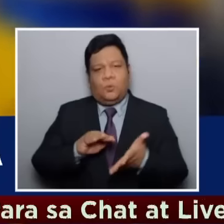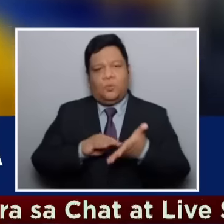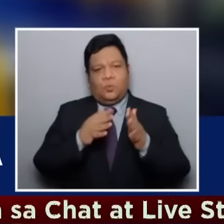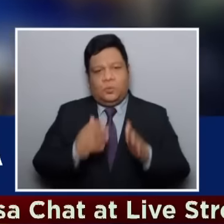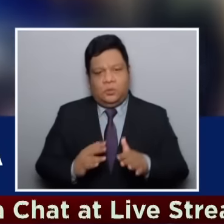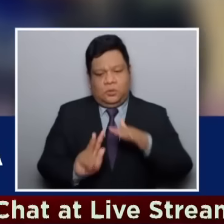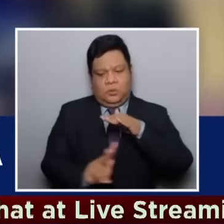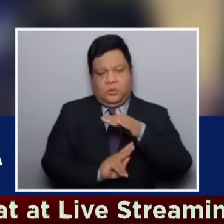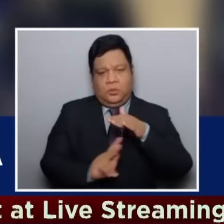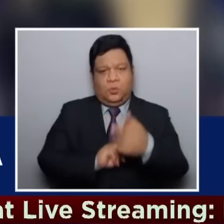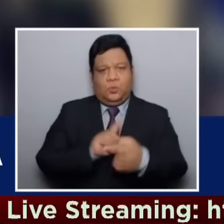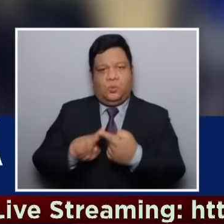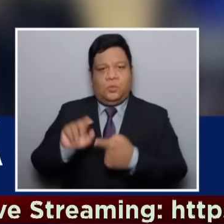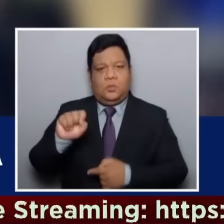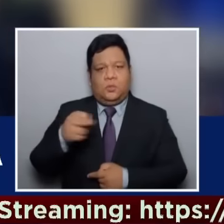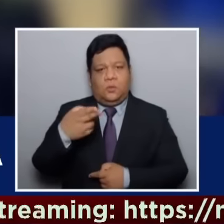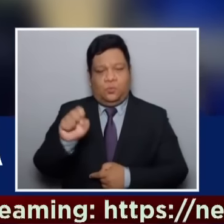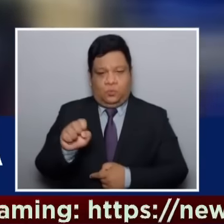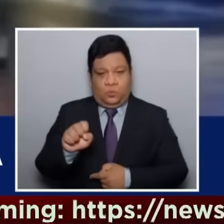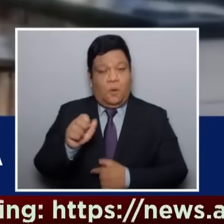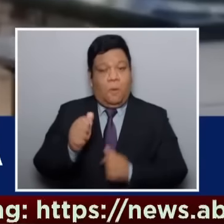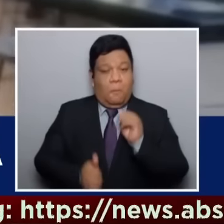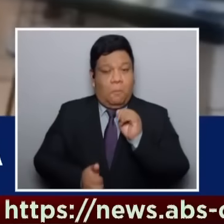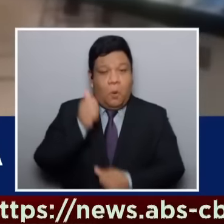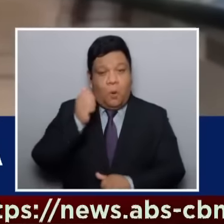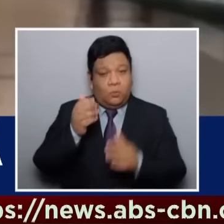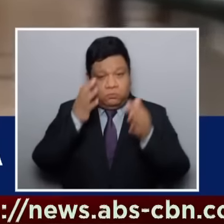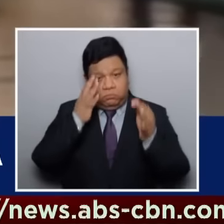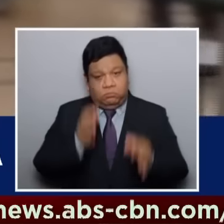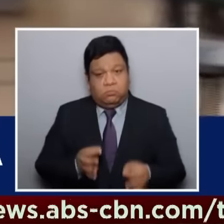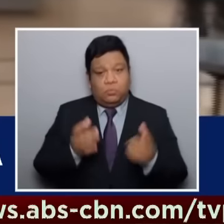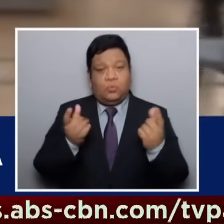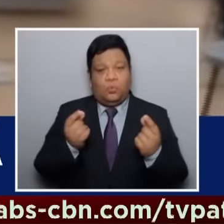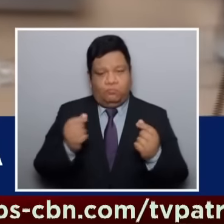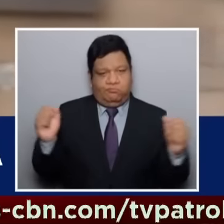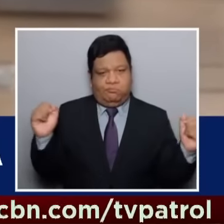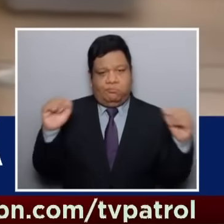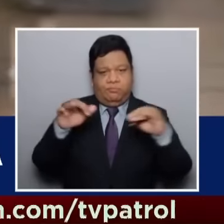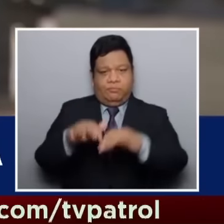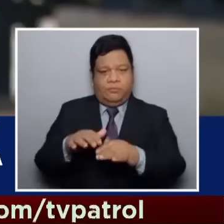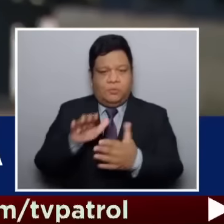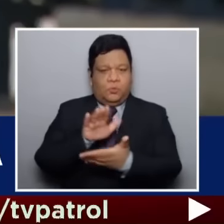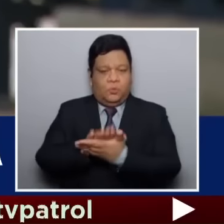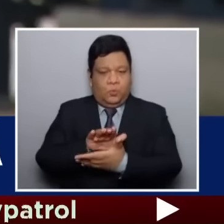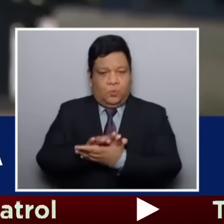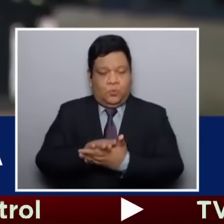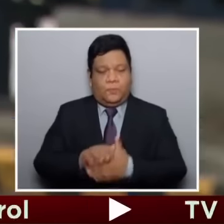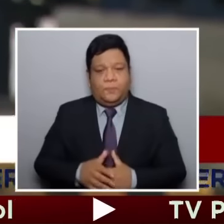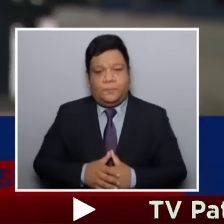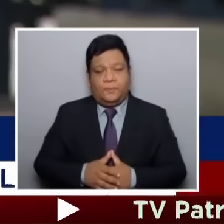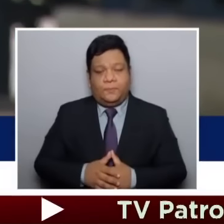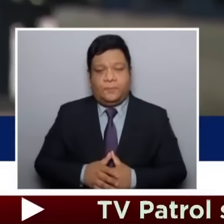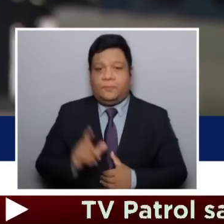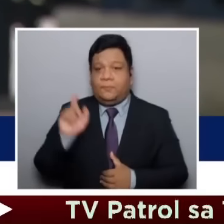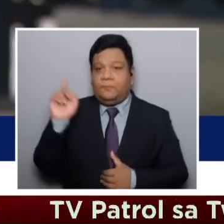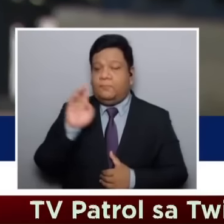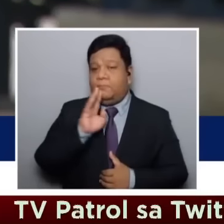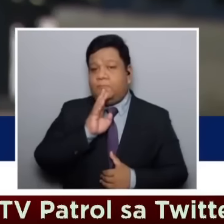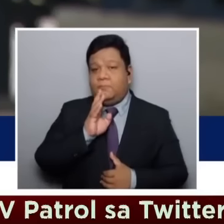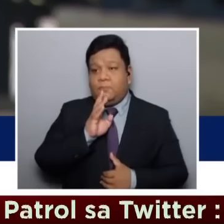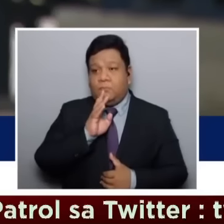school, kung saan karamihan pinili ang in-person o face-to-face learning. The night before or before they go to